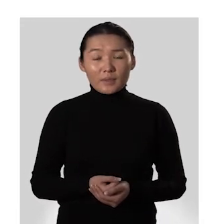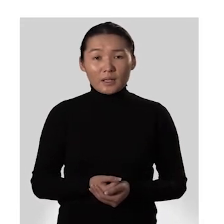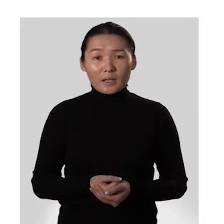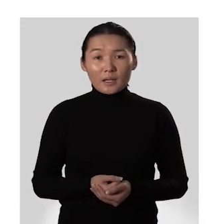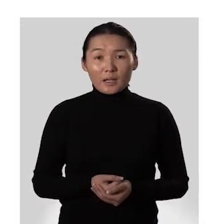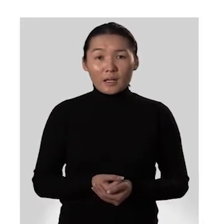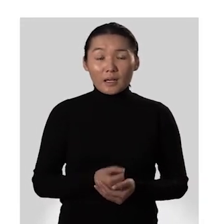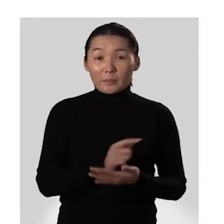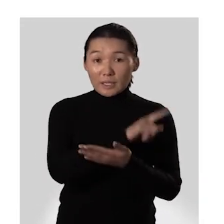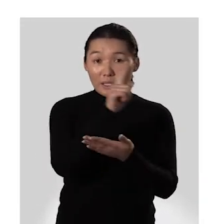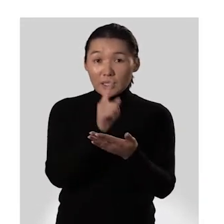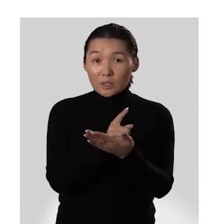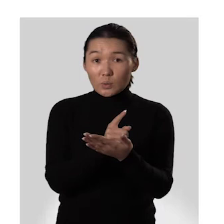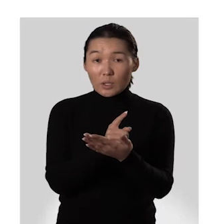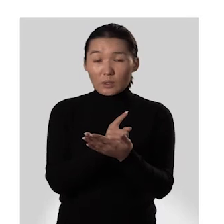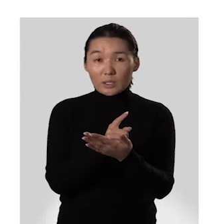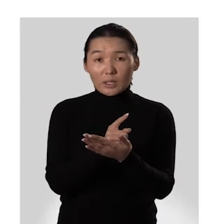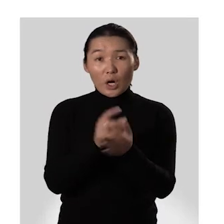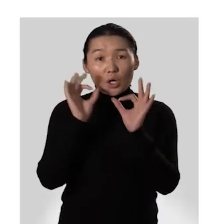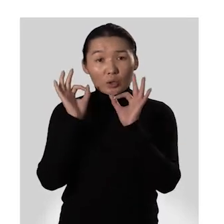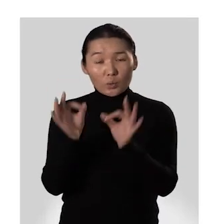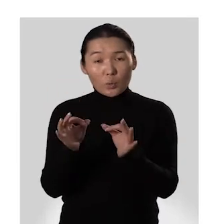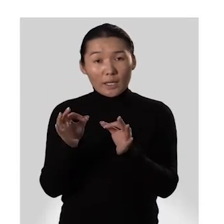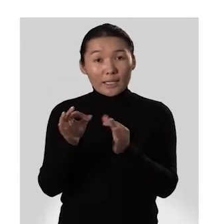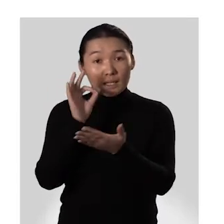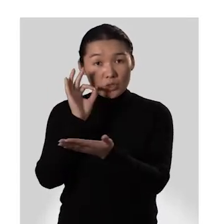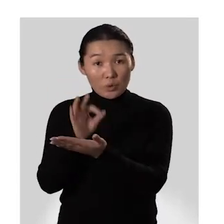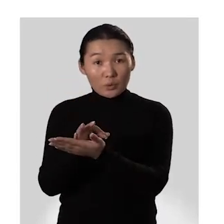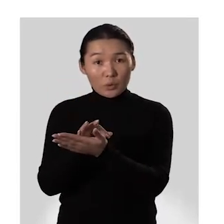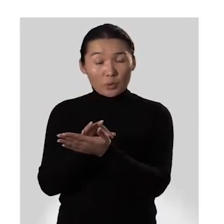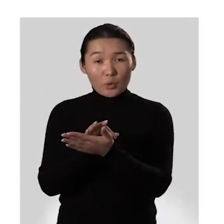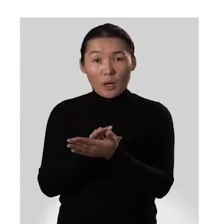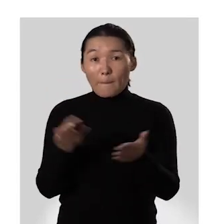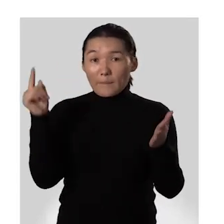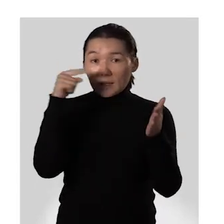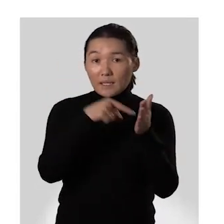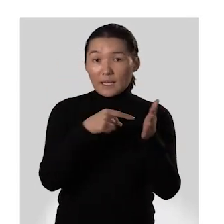Берилген суроолорго туура келген жоопторду белгилегиле.